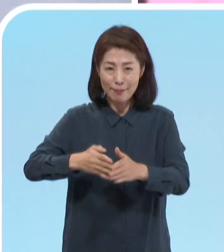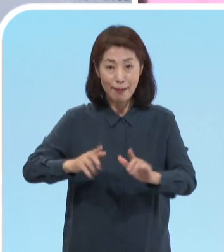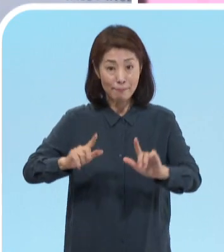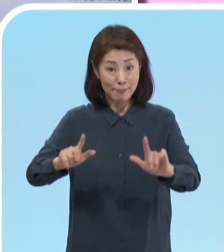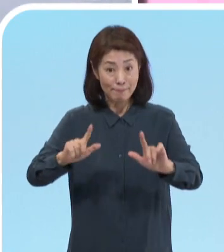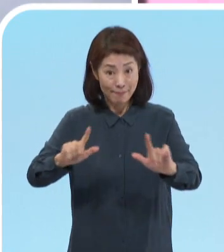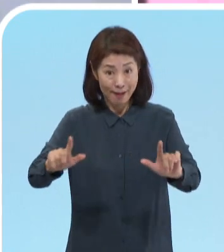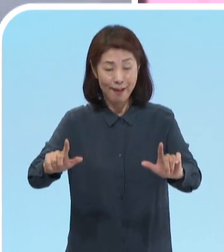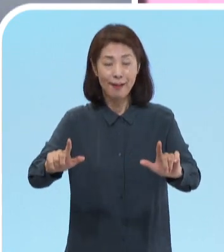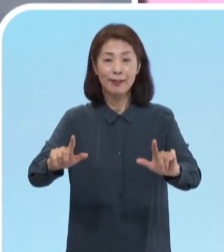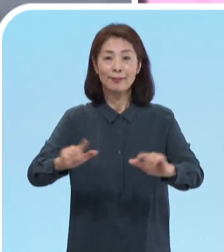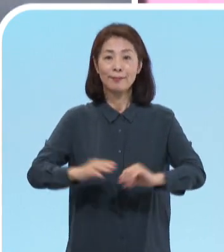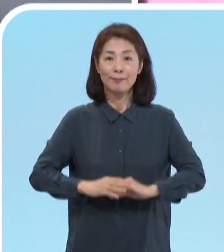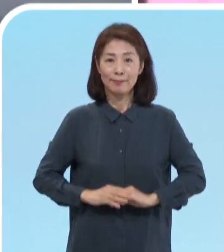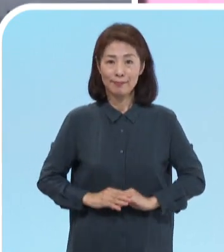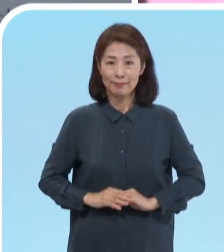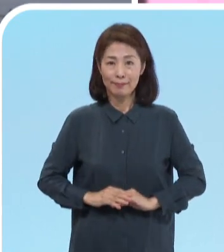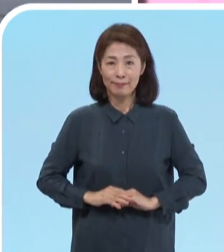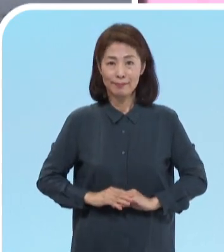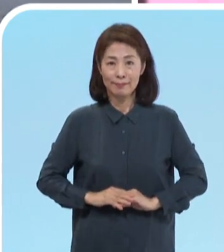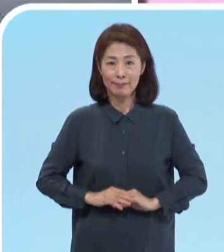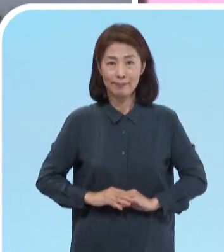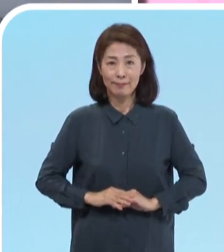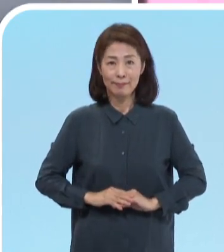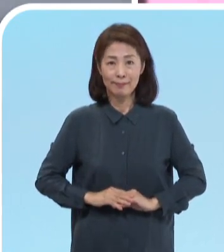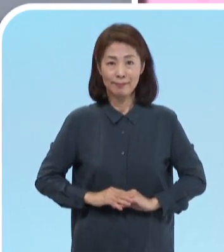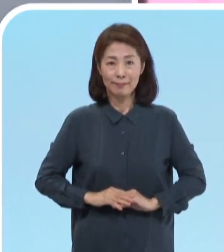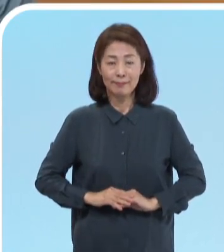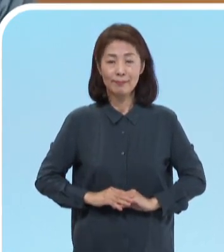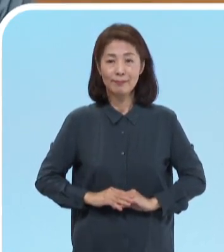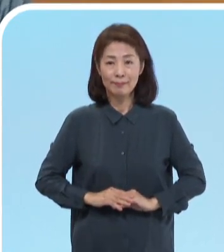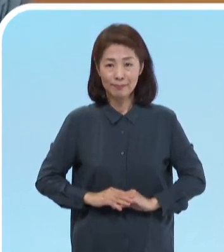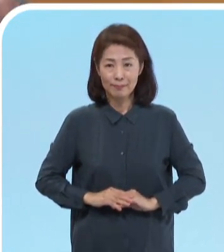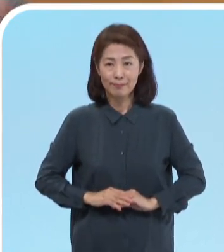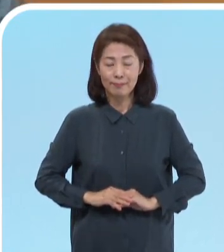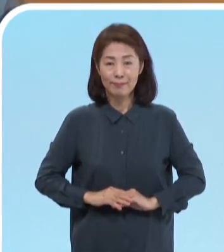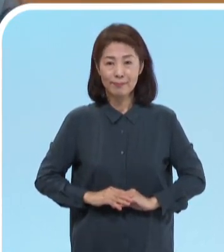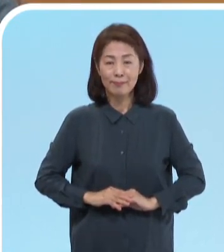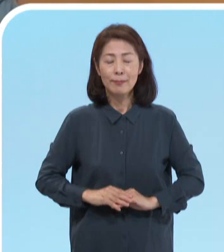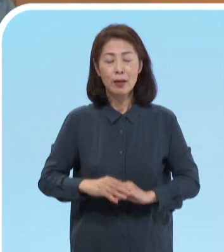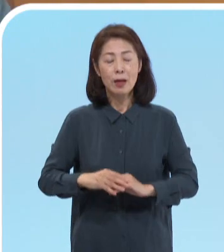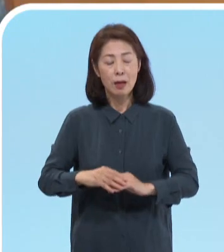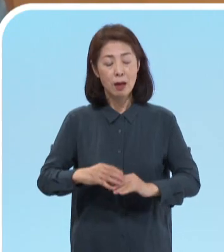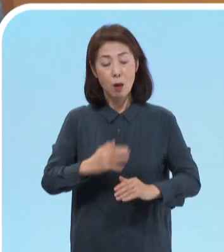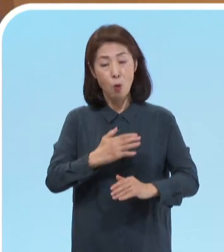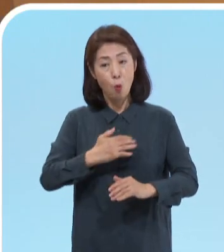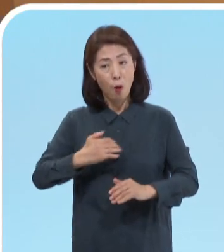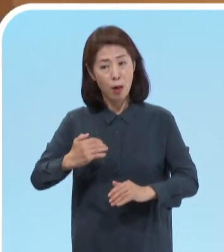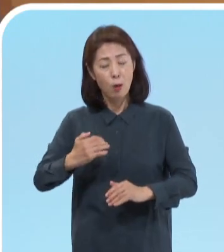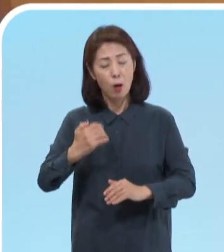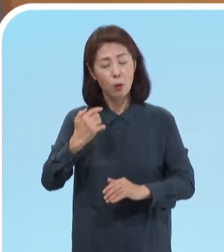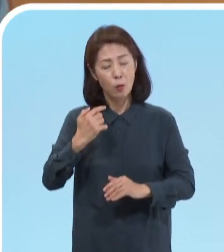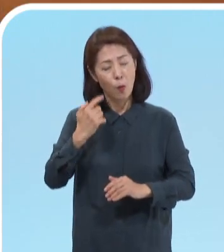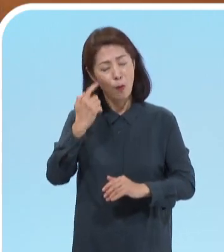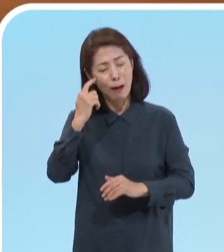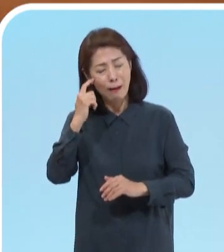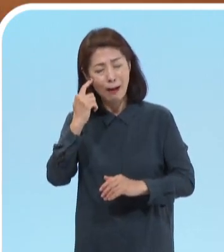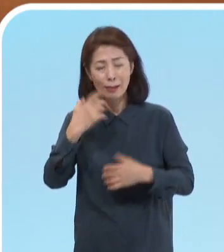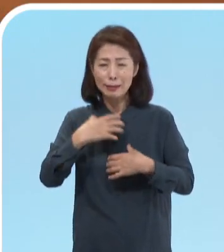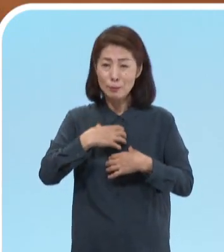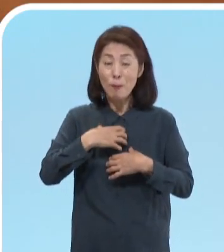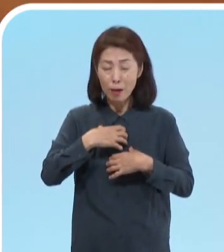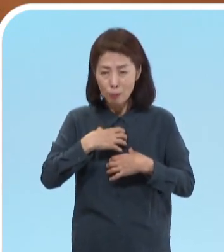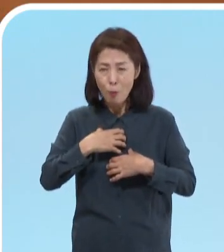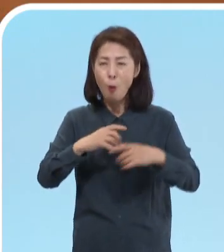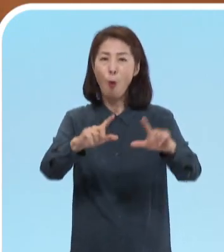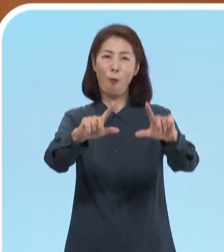かという視点で作られています。 なんか我々のちゃんと思ってるようなところにちゃんとこう、答